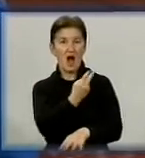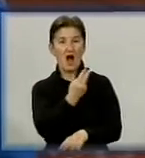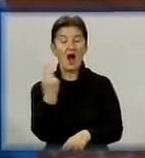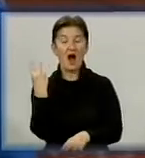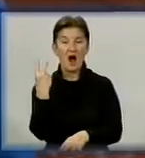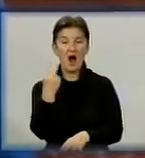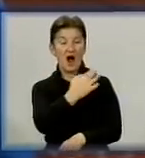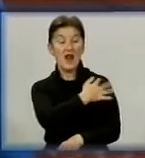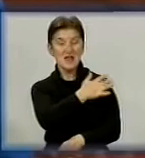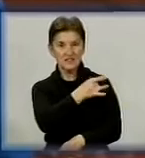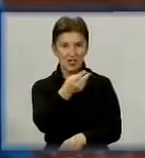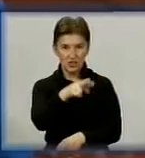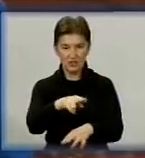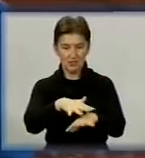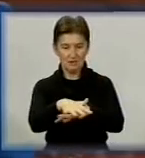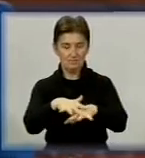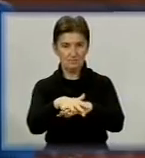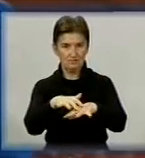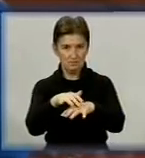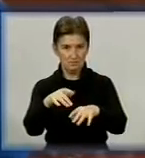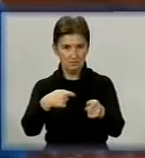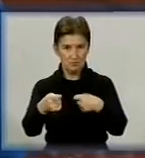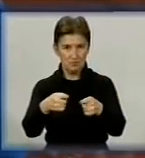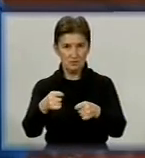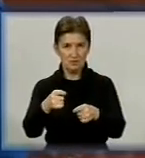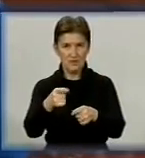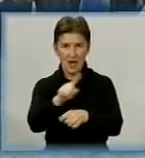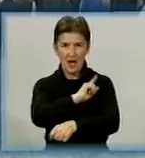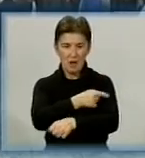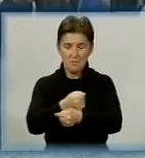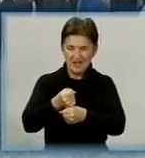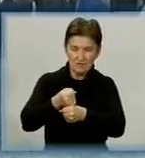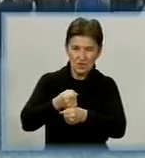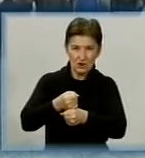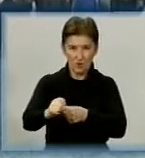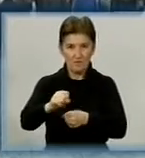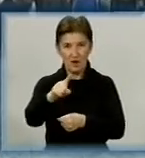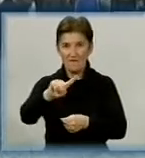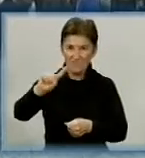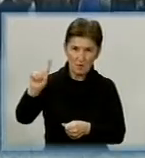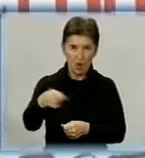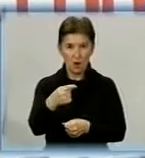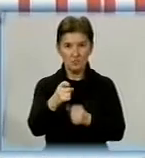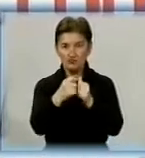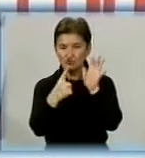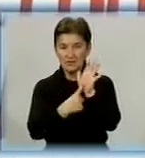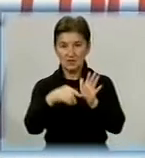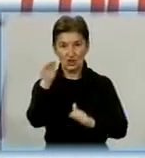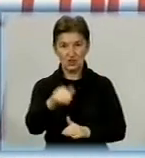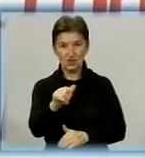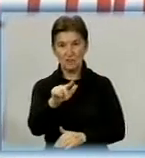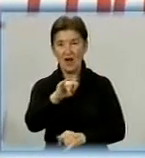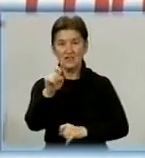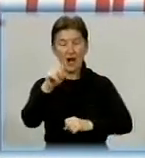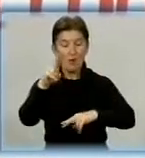центральному ринку. Пікетувальники вимагали припинити примусову реконструкцію базару. Продавці кажуть, з них вимагають оплату по 16 тисяч гривень за